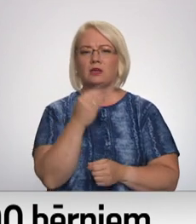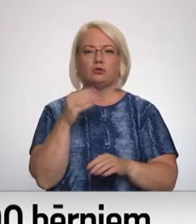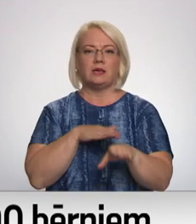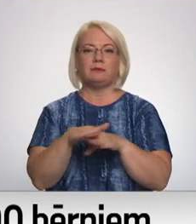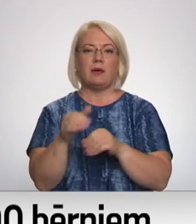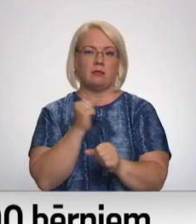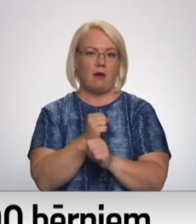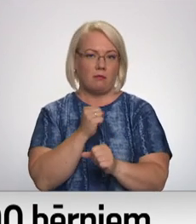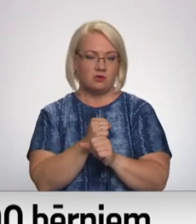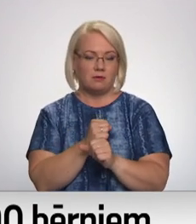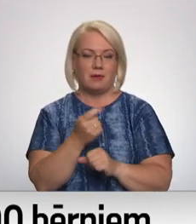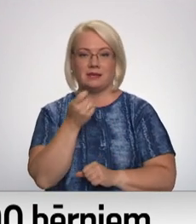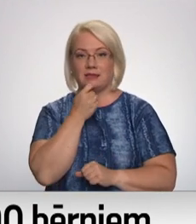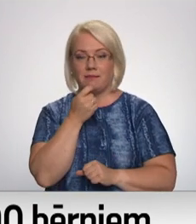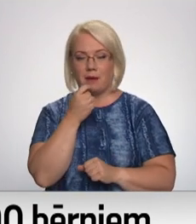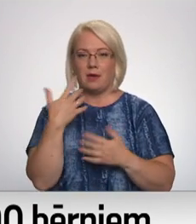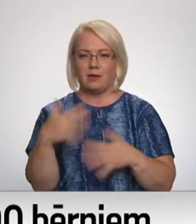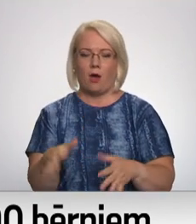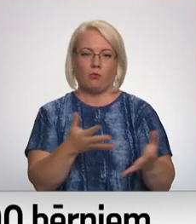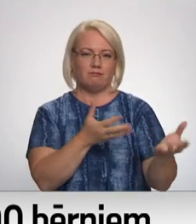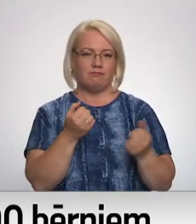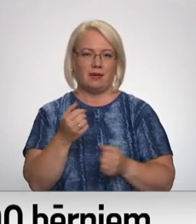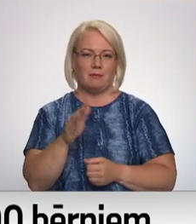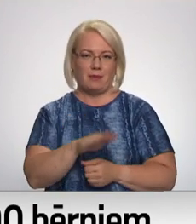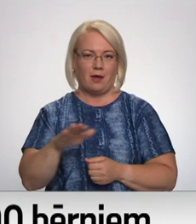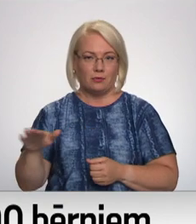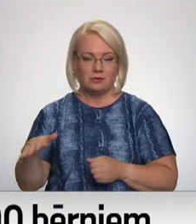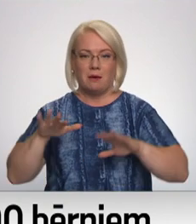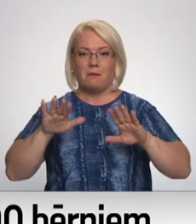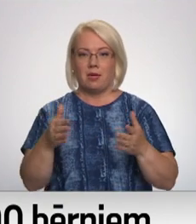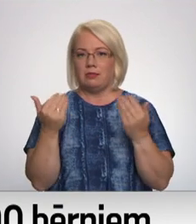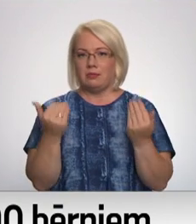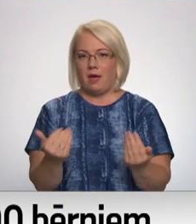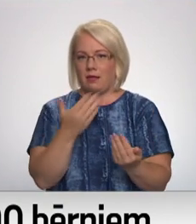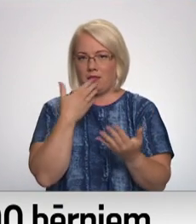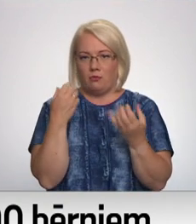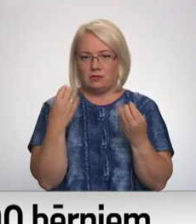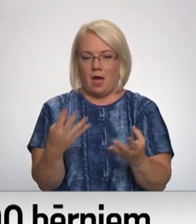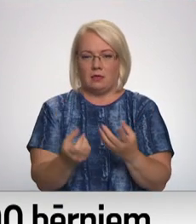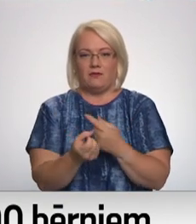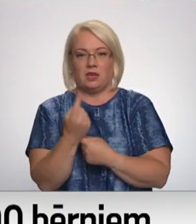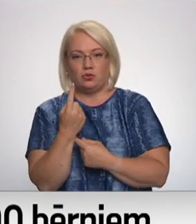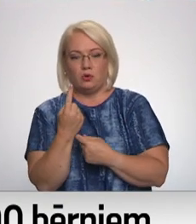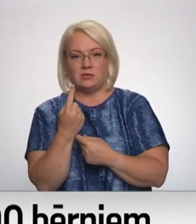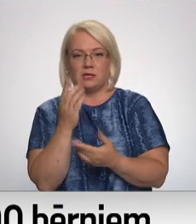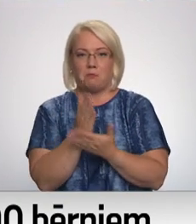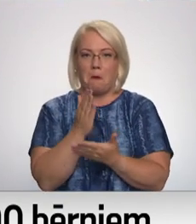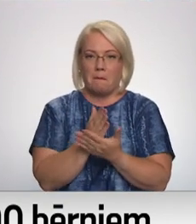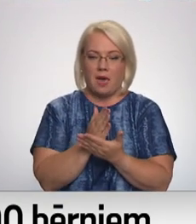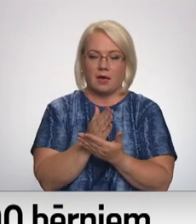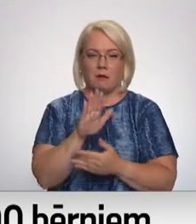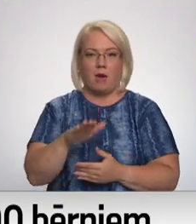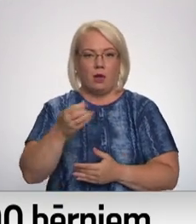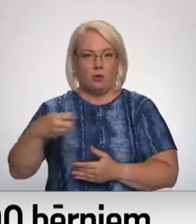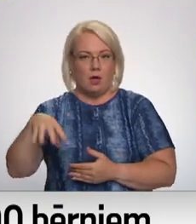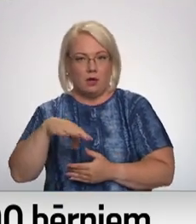darbus, bet jau septembrī dārziņš uzņemtu jaunos audzēkņus. Taču pat laban nav skaidrs, vai izdosies šogad pabeigt iecerēto pirmskolas